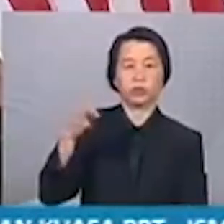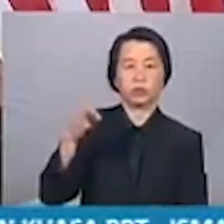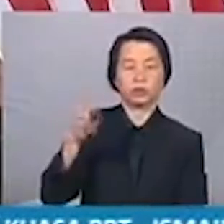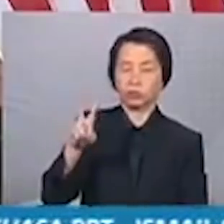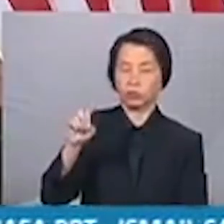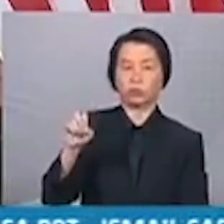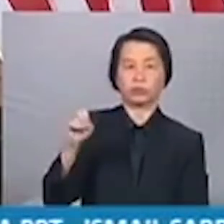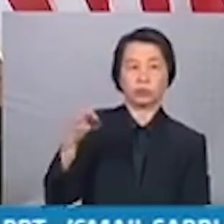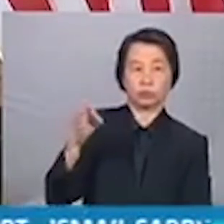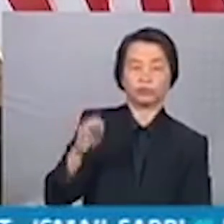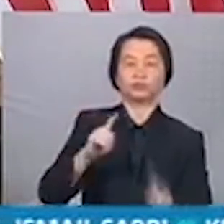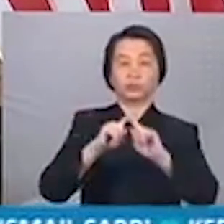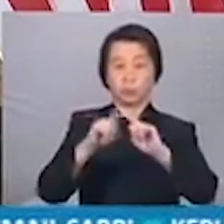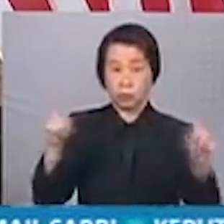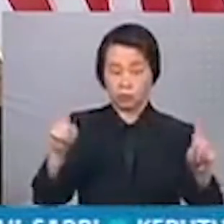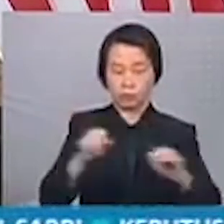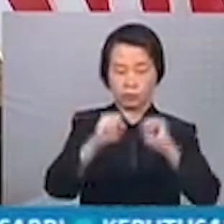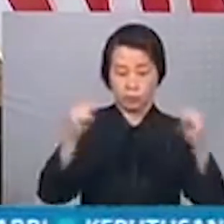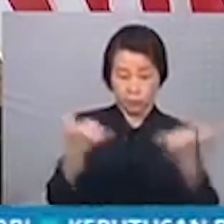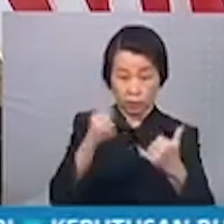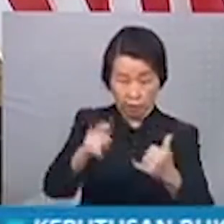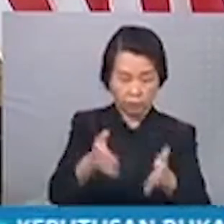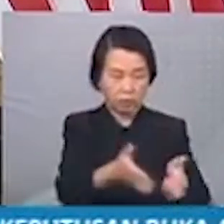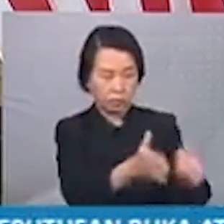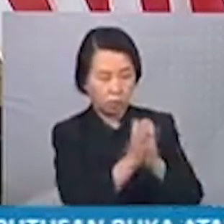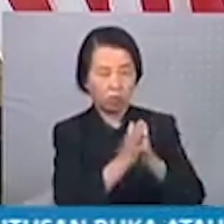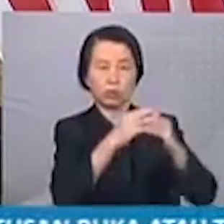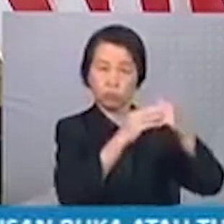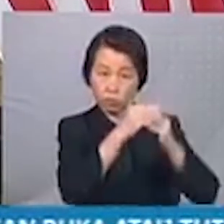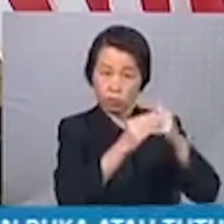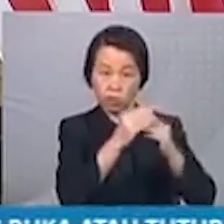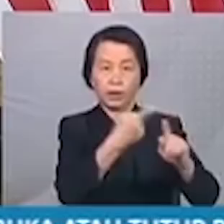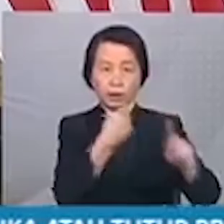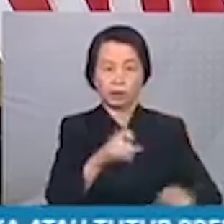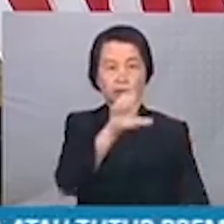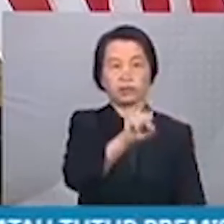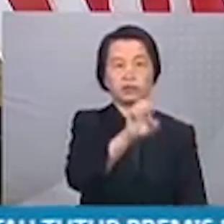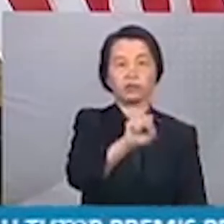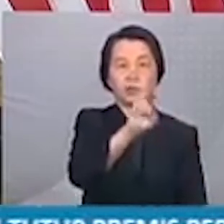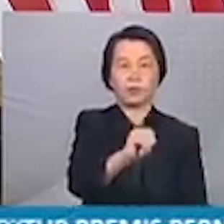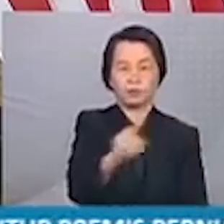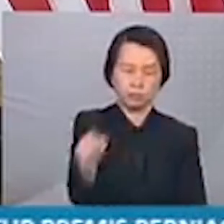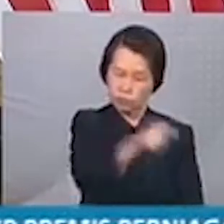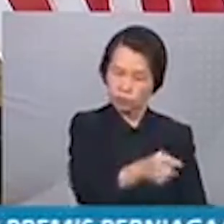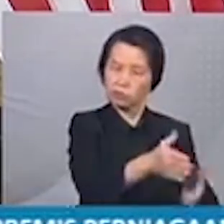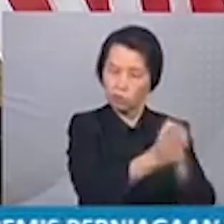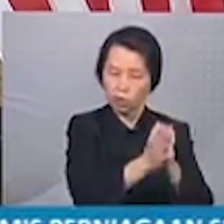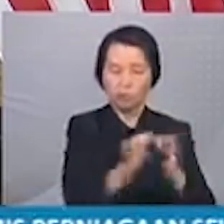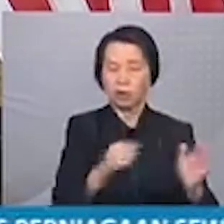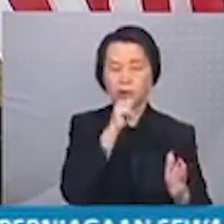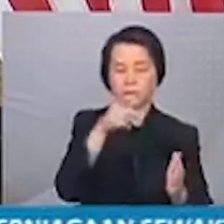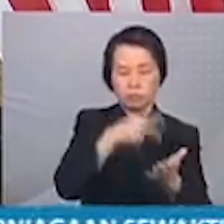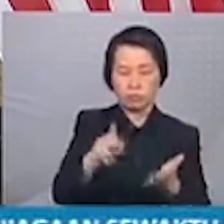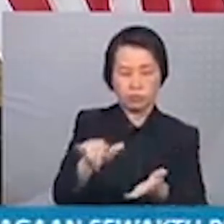walau bagaimanapun masyarakat perlu memohon kelonggaran ini daripada SSM Dan Tiada V